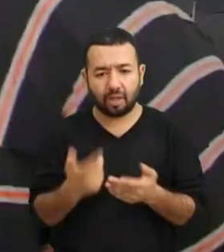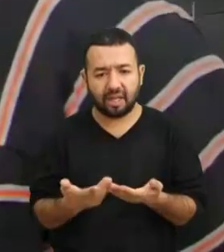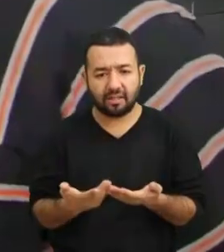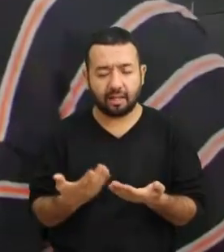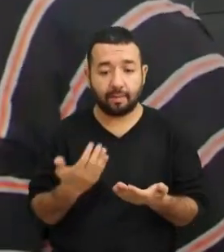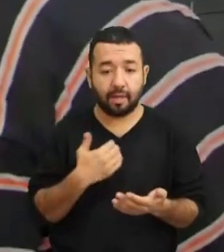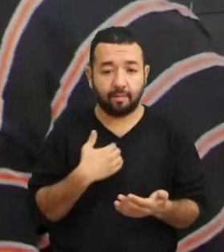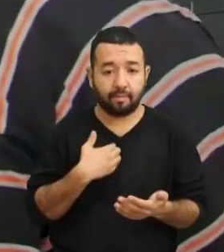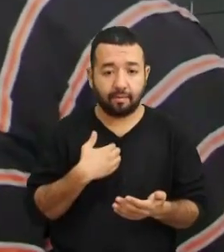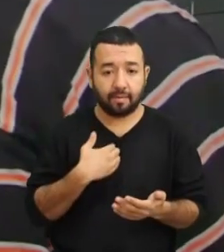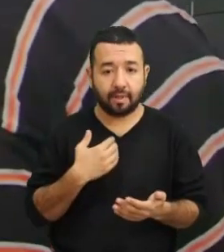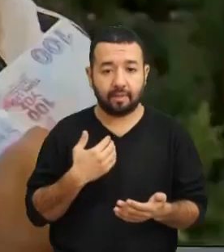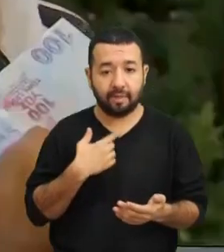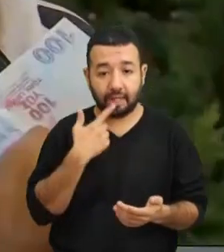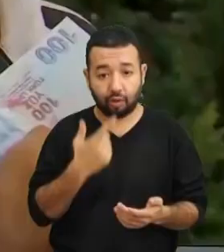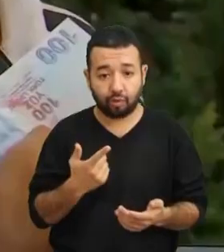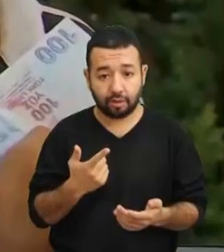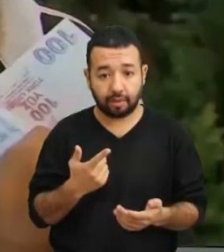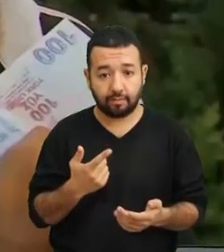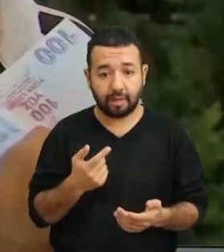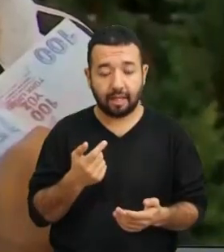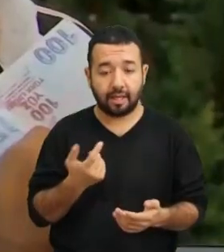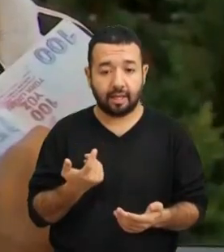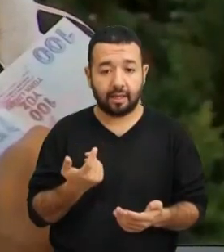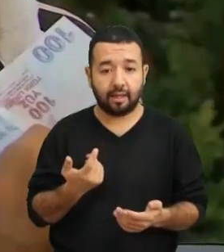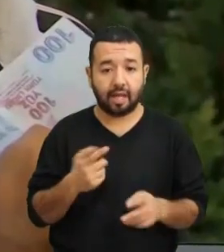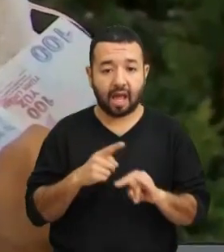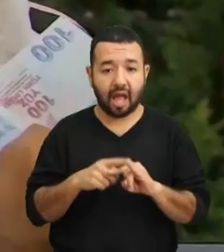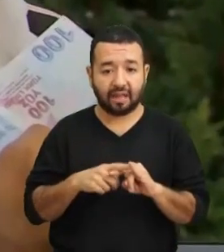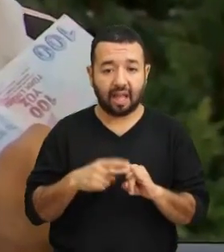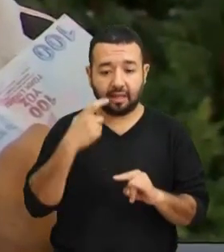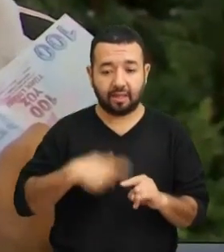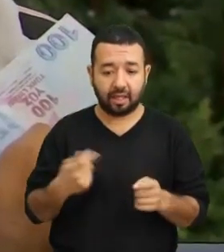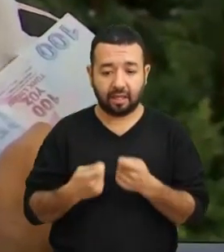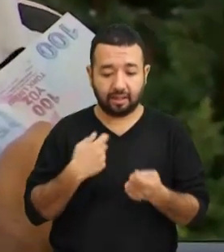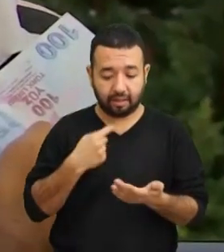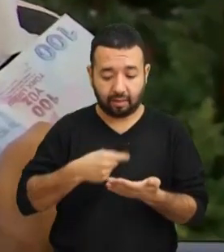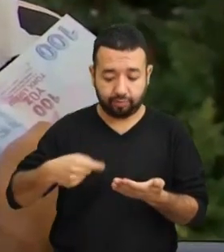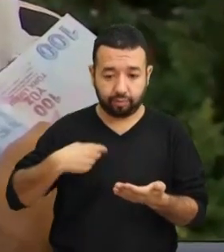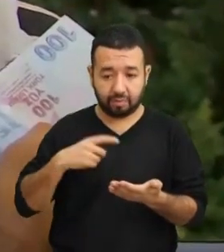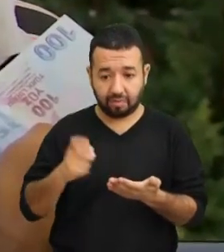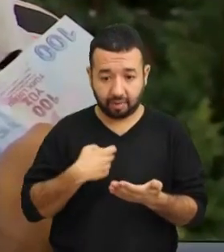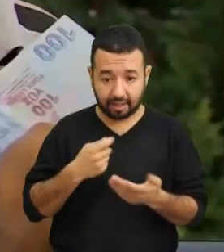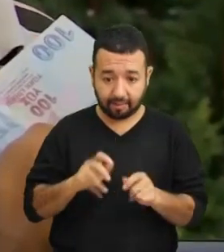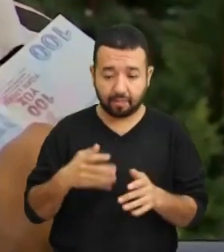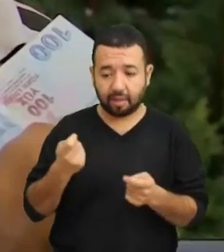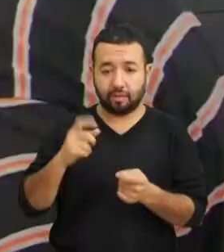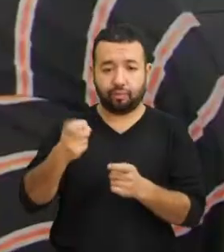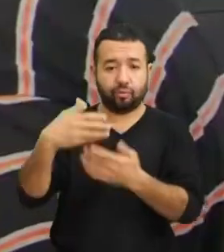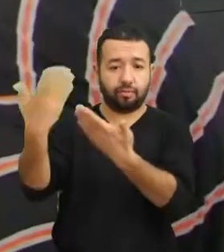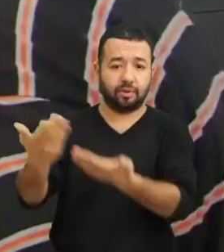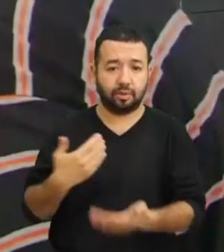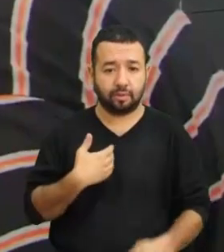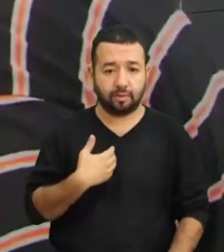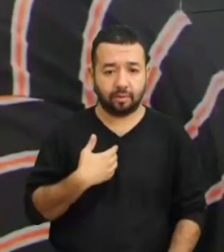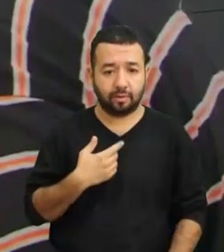Ama ben vermem etmem diyorsan, nesli tükenmekte olan hattatlardan bir tanesini bulursun, işini gördürsün zar.